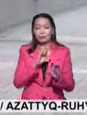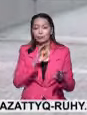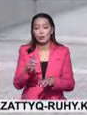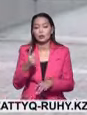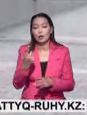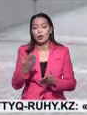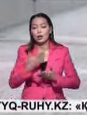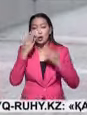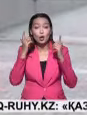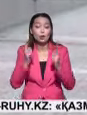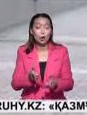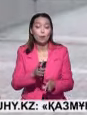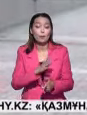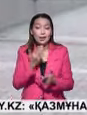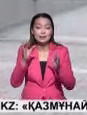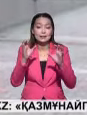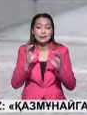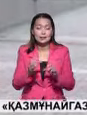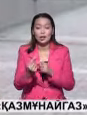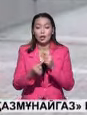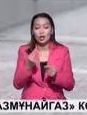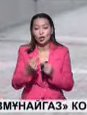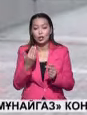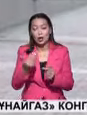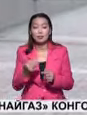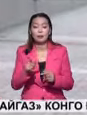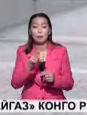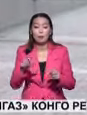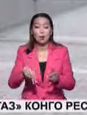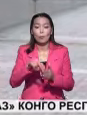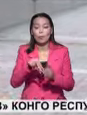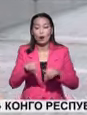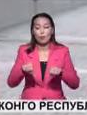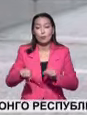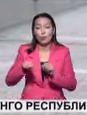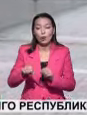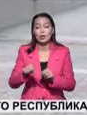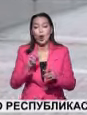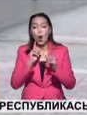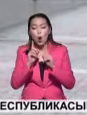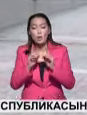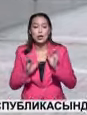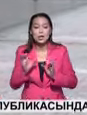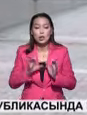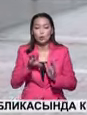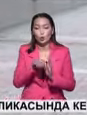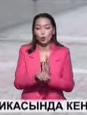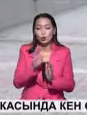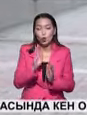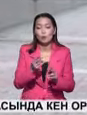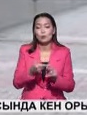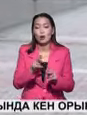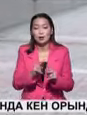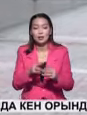оқылымда мақұлдады. Негізгі заң жобасы арқылы тұтынушылардың құқықтарын қорғау жөніндегі омбудсмен институты енгізіледі. Ол